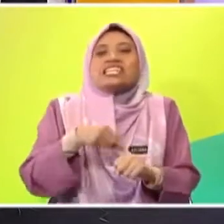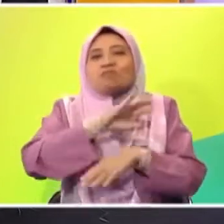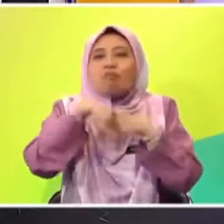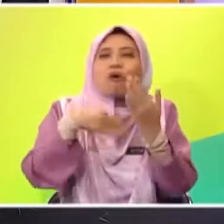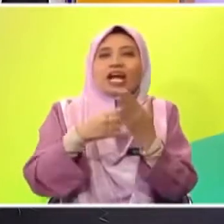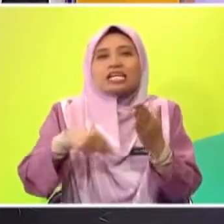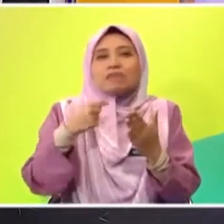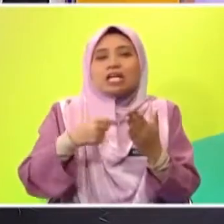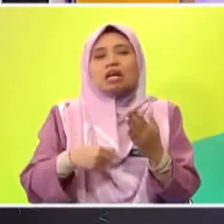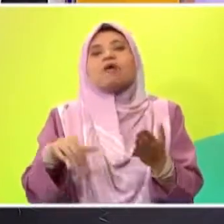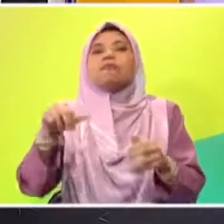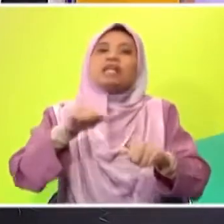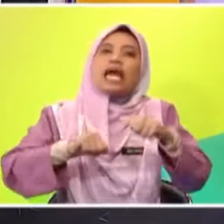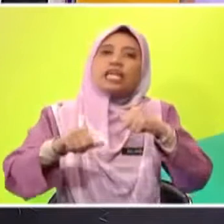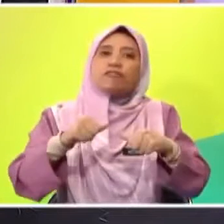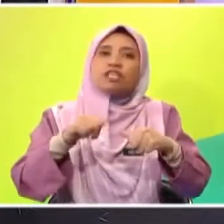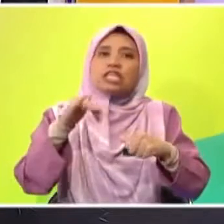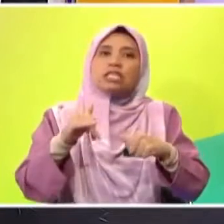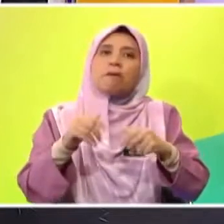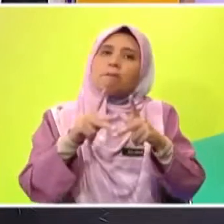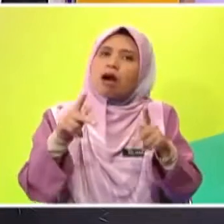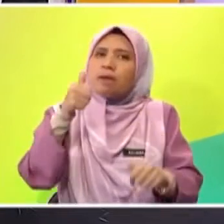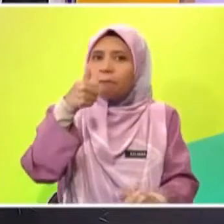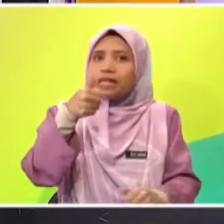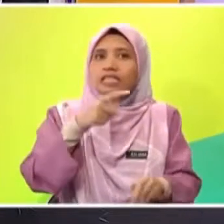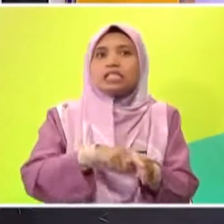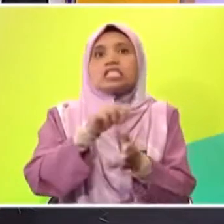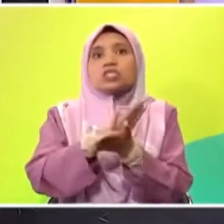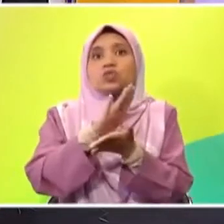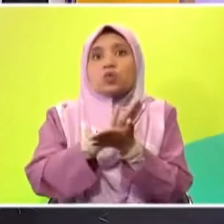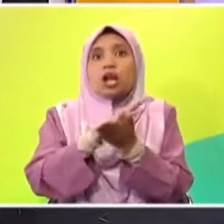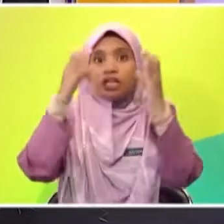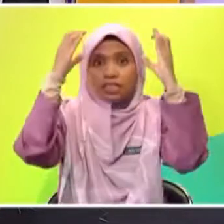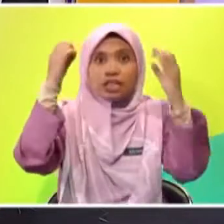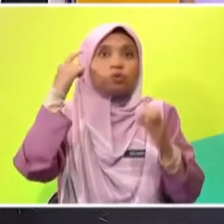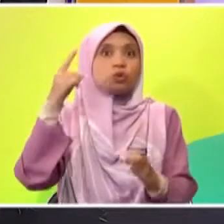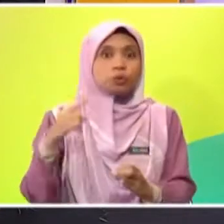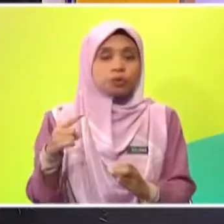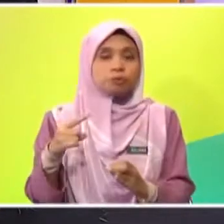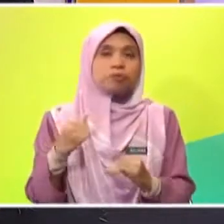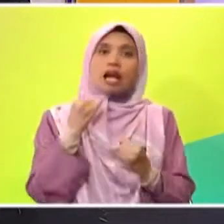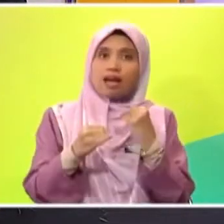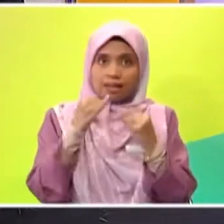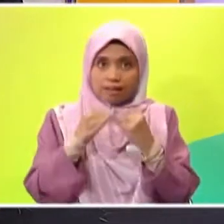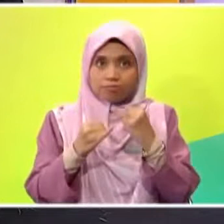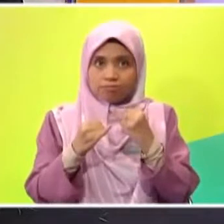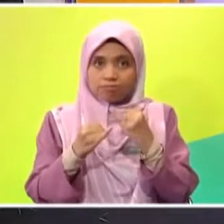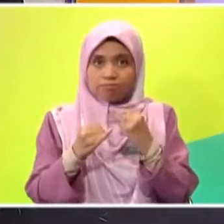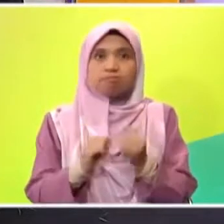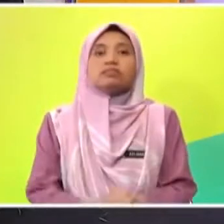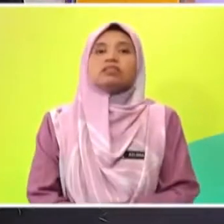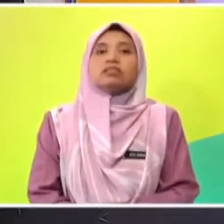doa itu the activity yang paling hebat sekali disekolah saja dan yang terakhir kali Nah ini